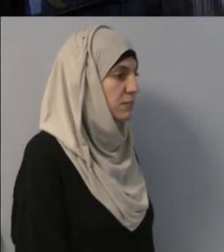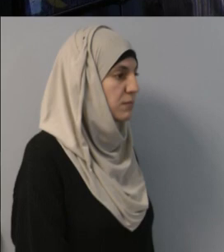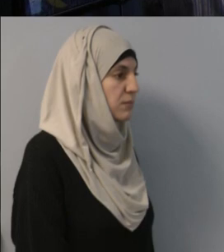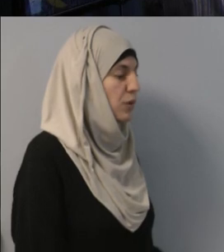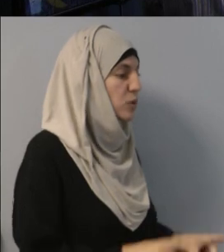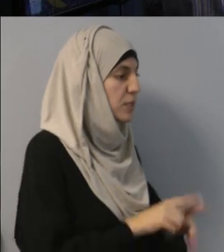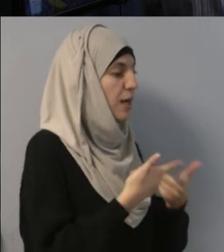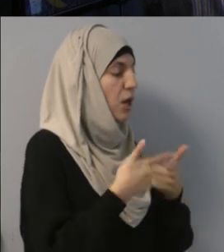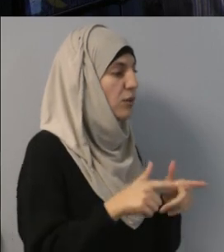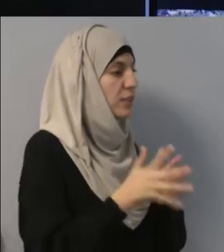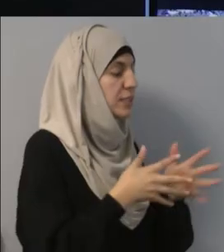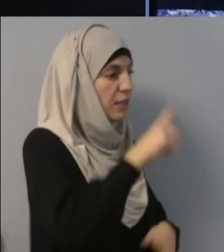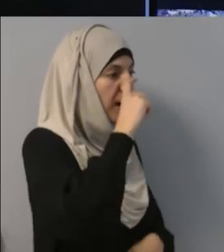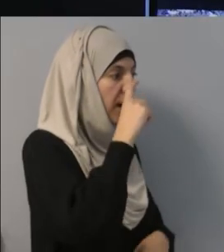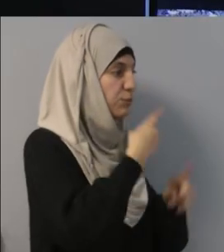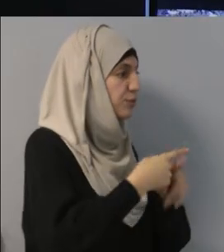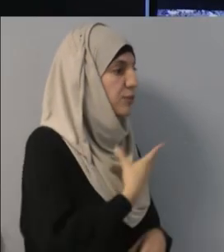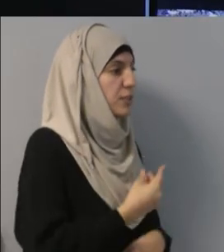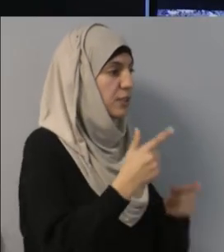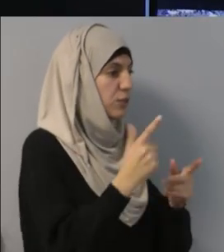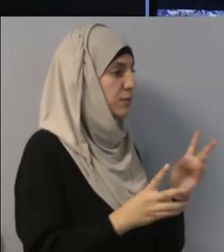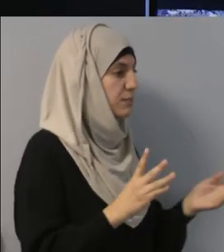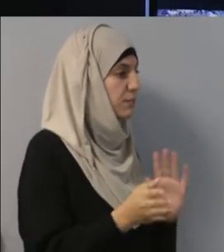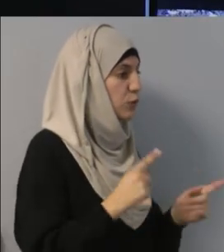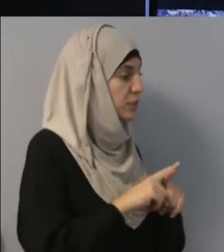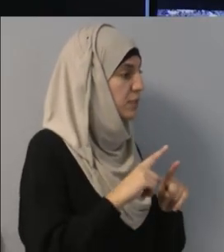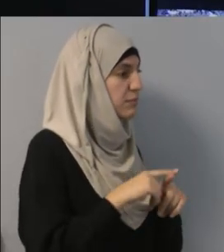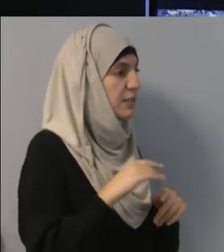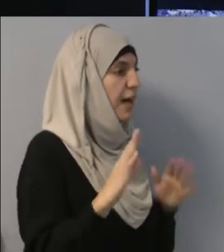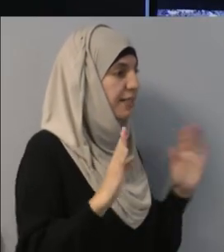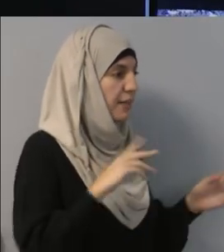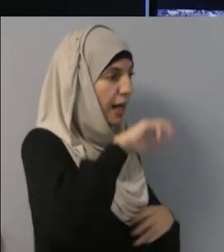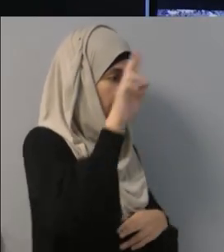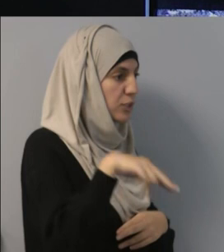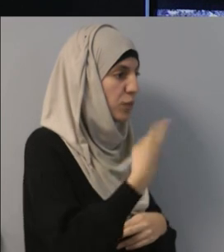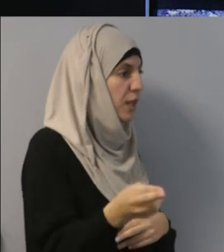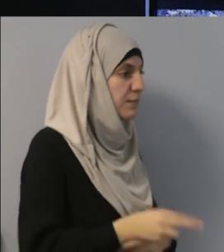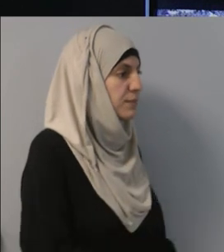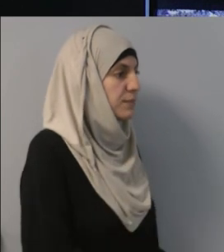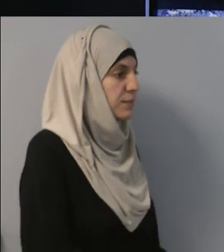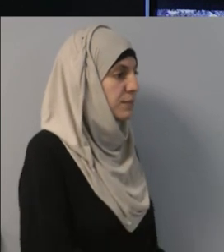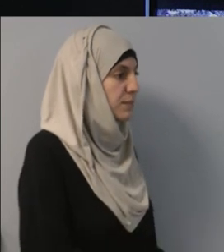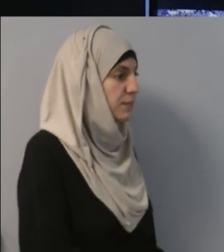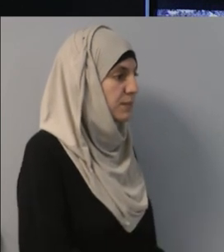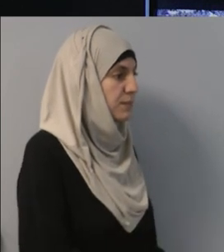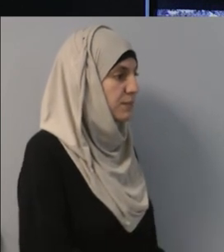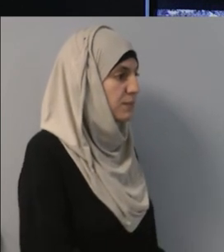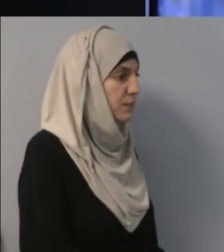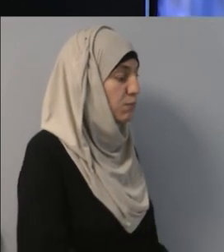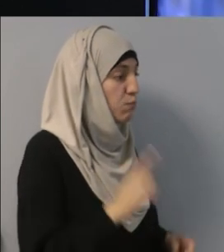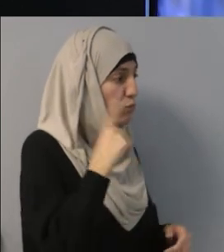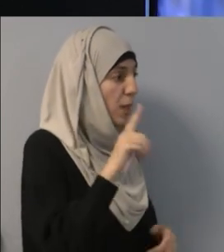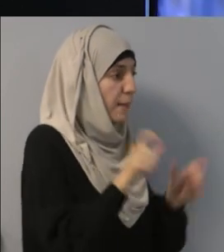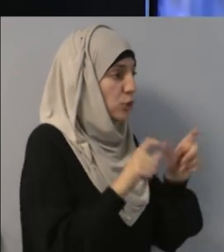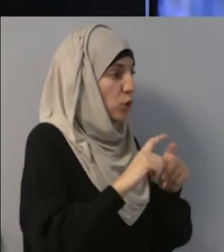des signes arabe, Oui. parce qu'il faut savoir qu'il n'y a pas une langue des signes internationale encore, malheureusement. Et donc, toute personne qui souhaite